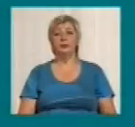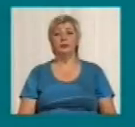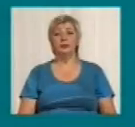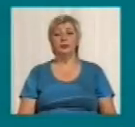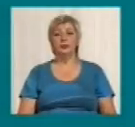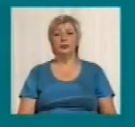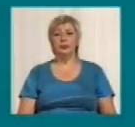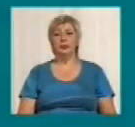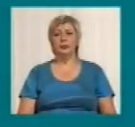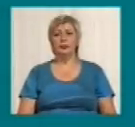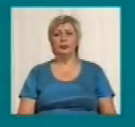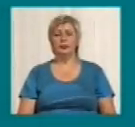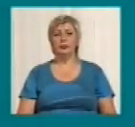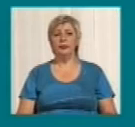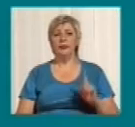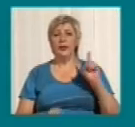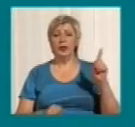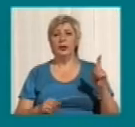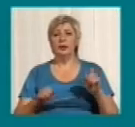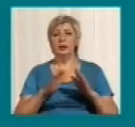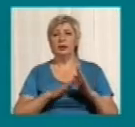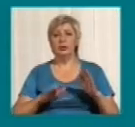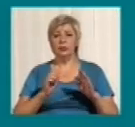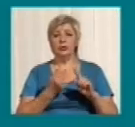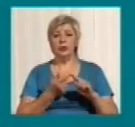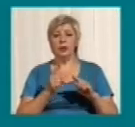В оренді та територія, яка за заборчиком.